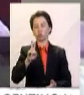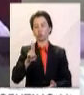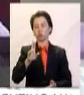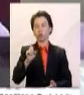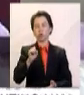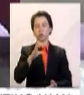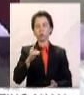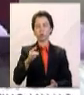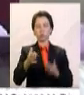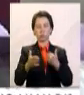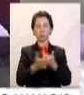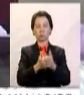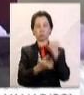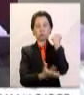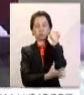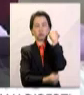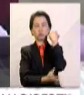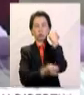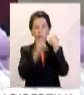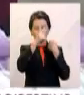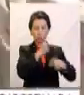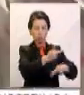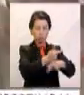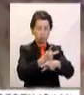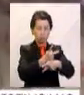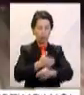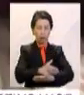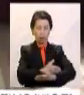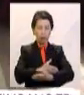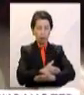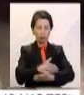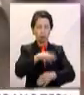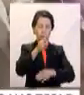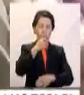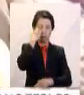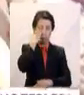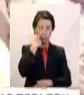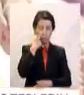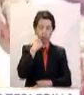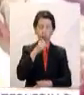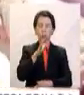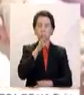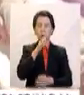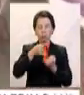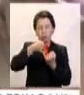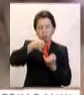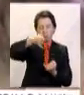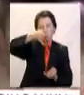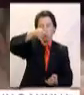$24,000 sehingga jatuh miskin demi menjaga anaknya itu. Lebih tragis, Wei pernah susut